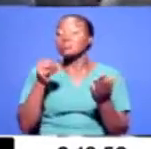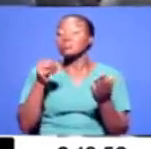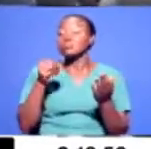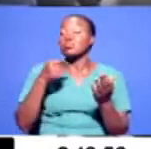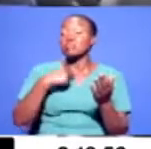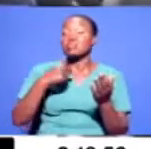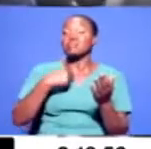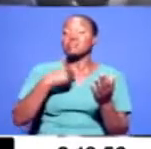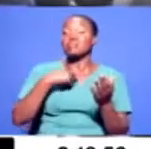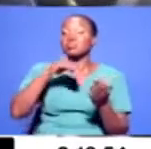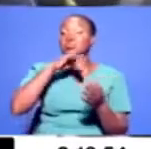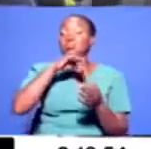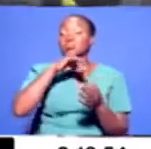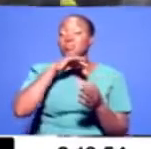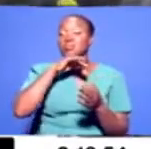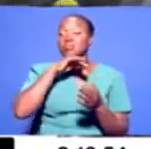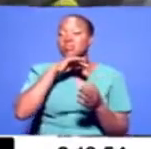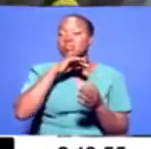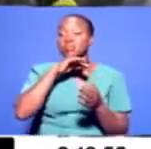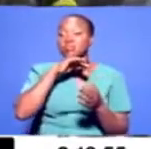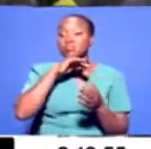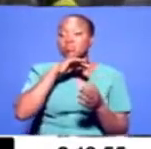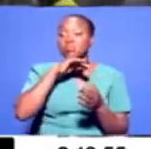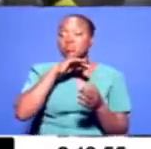Raila Amolo Odinga